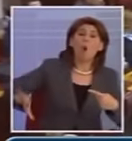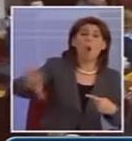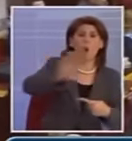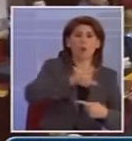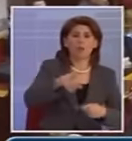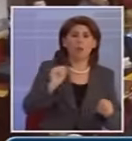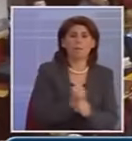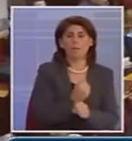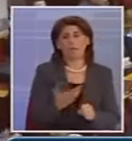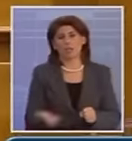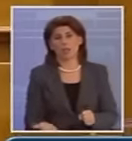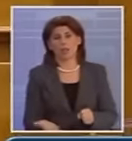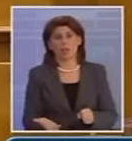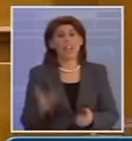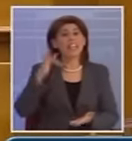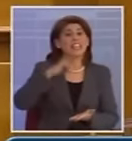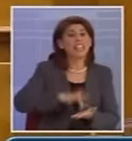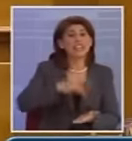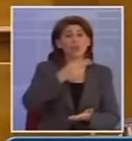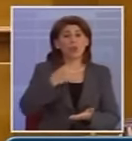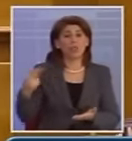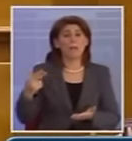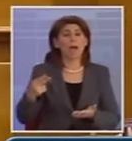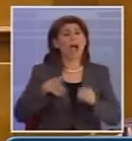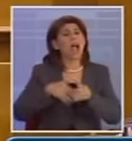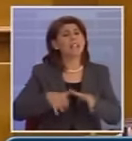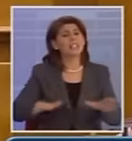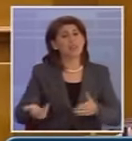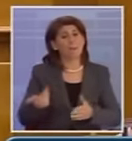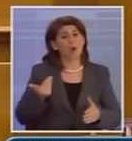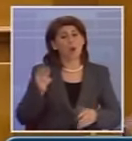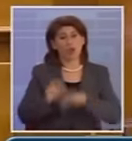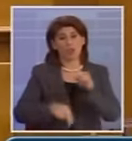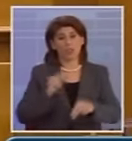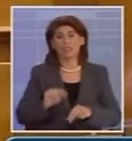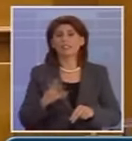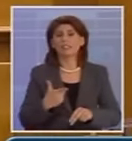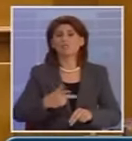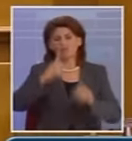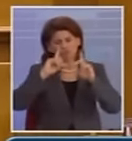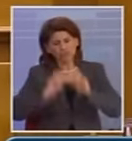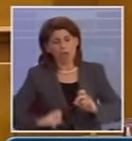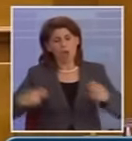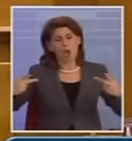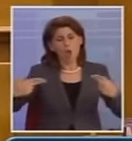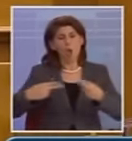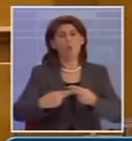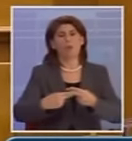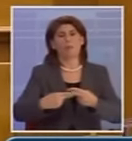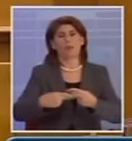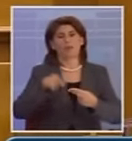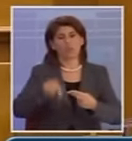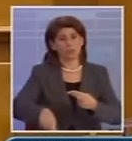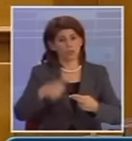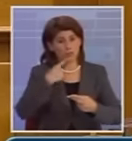Εσείς επιμείνατε. Κεντρικό σας θέμα στην εκστρατεία σας στην προεκλογική ήταν ότι θα απαιτήσετε κούρεμα χρέους. Τώρα πια